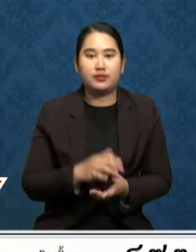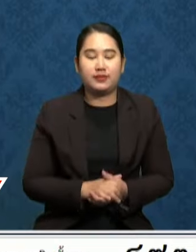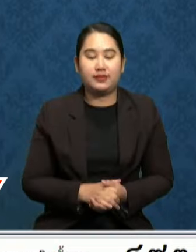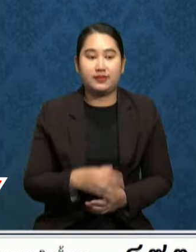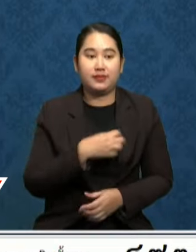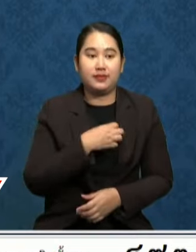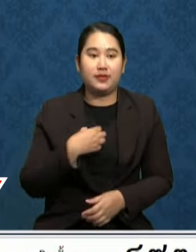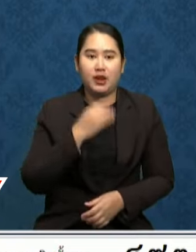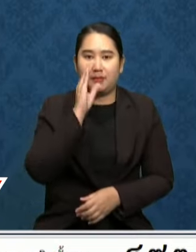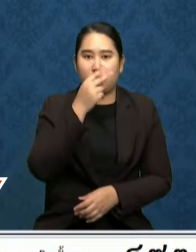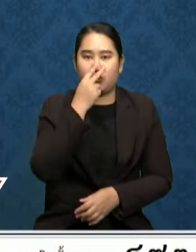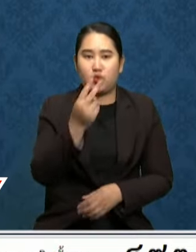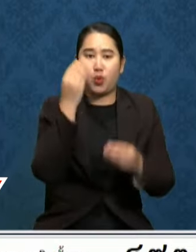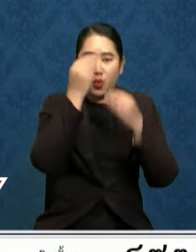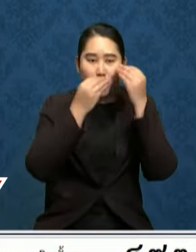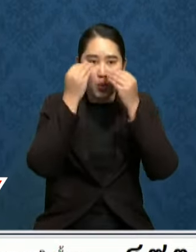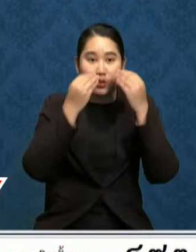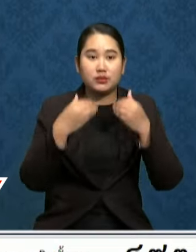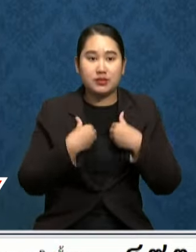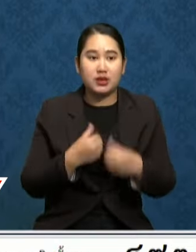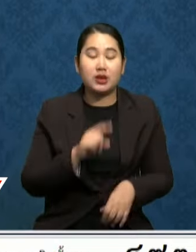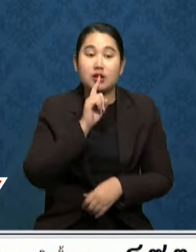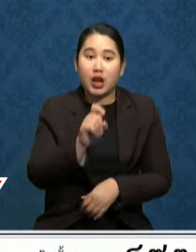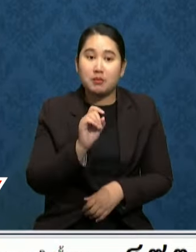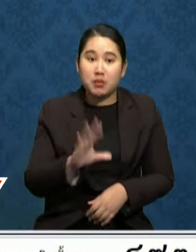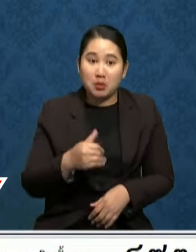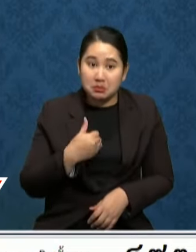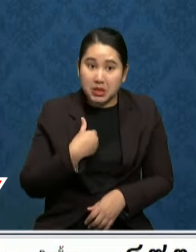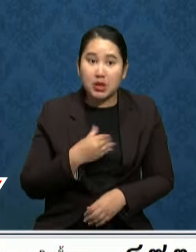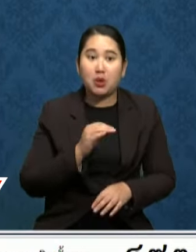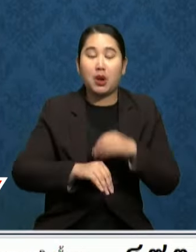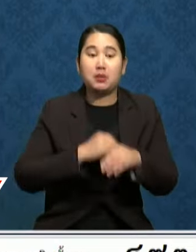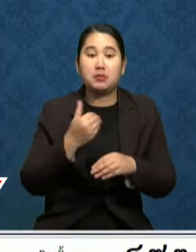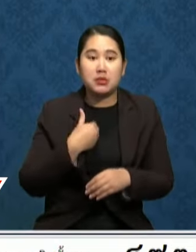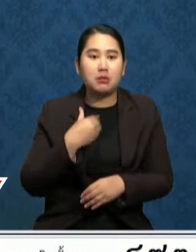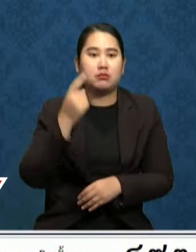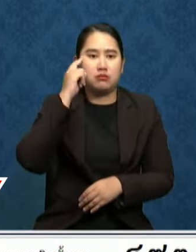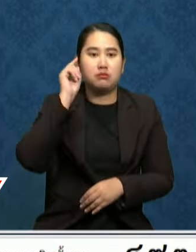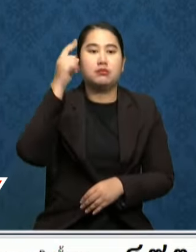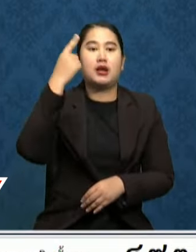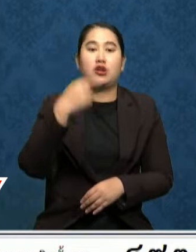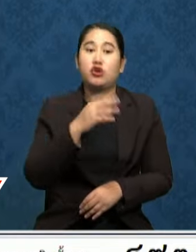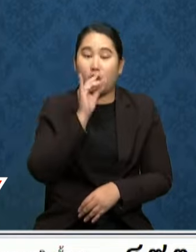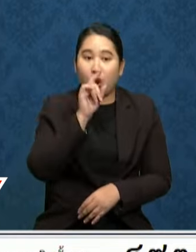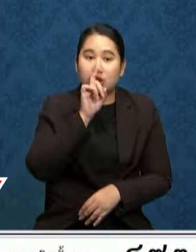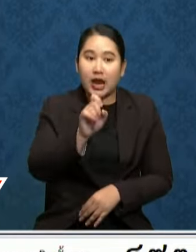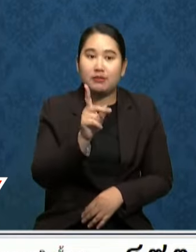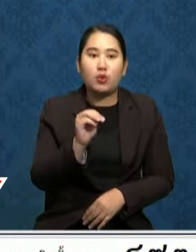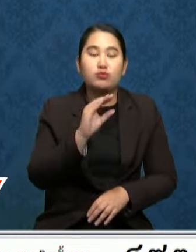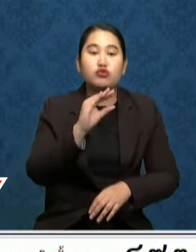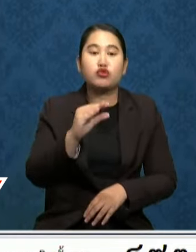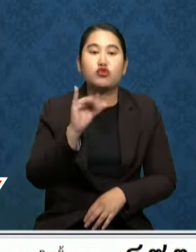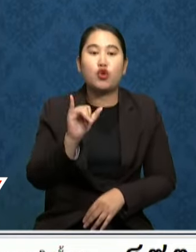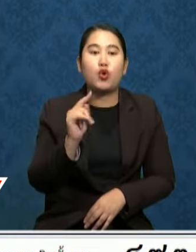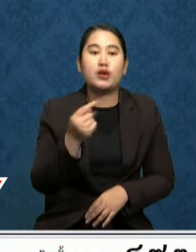แทรศบาลงงตอนทผมถามเขากบวามีโครNGการนี้ด้เหเพองรู้เด๋ perhaps Sung In incorporate ana p fabricใ